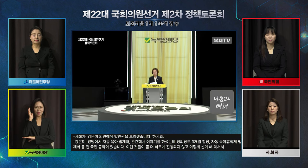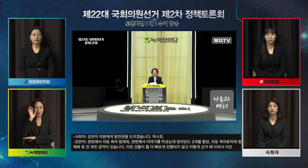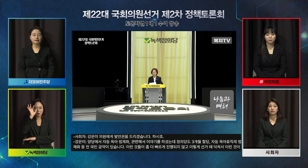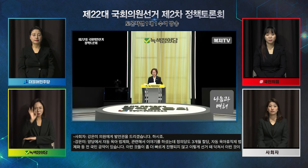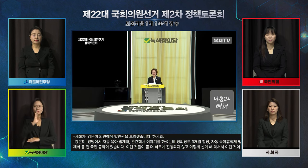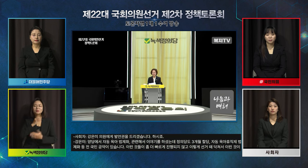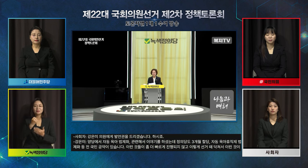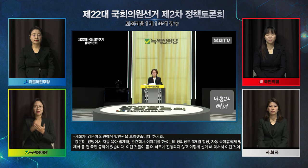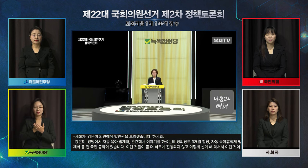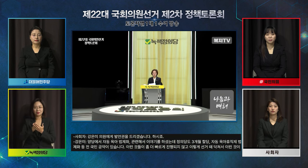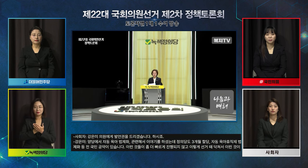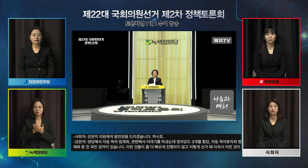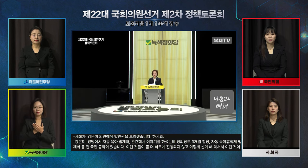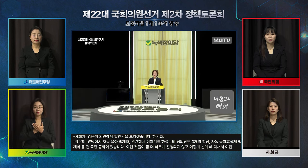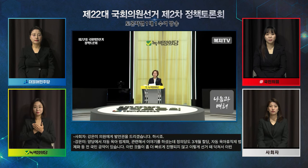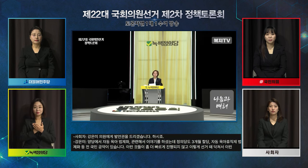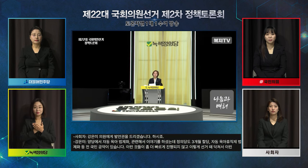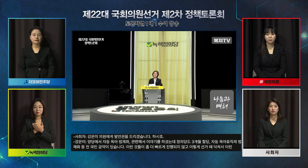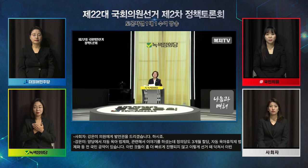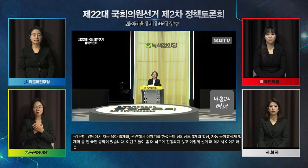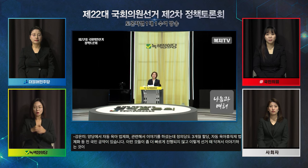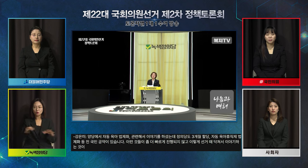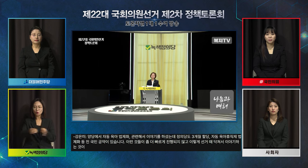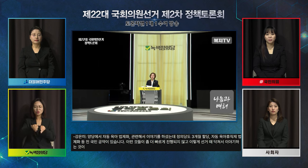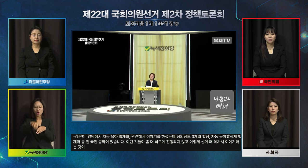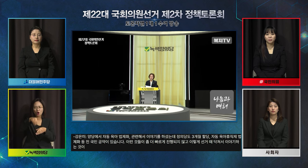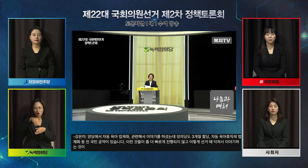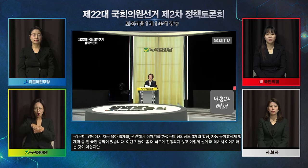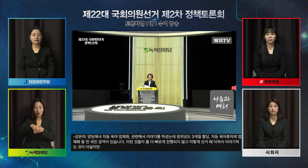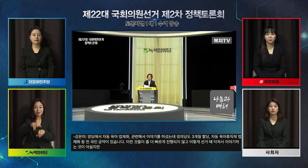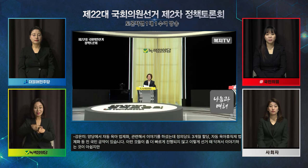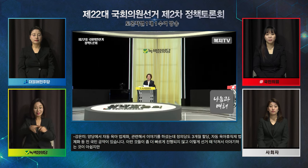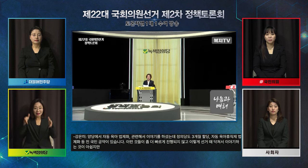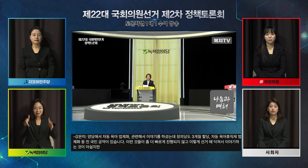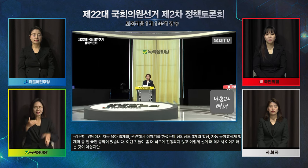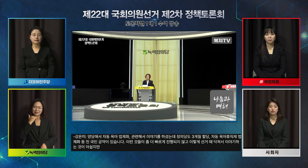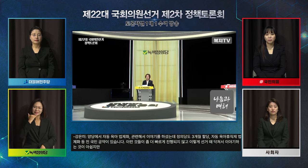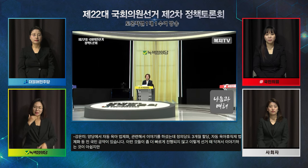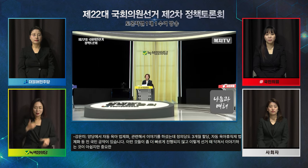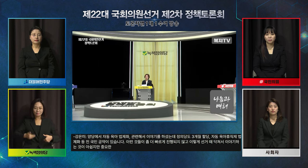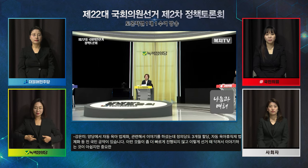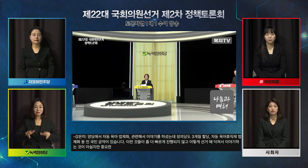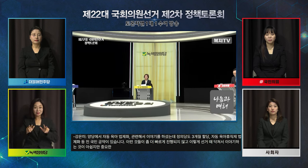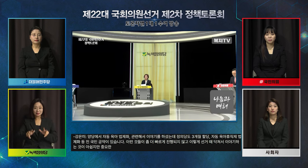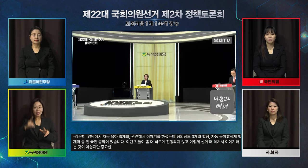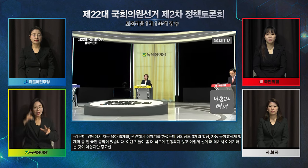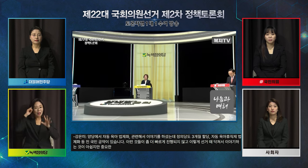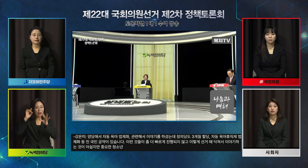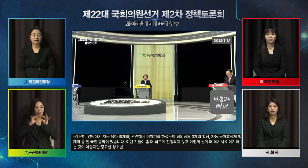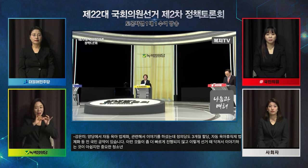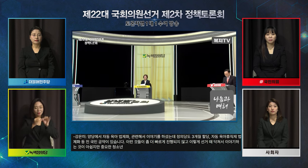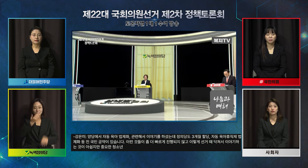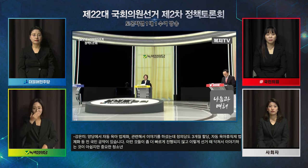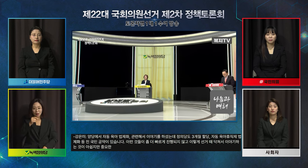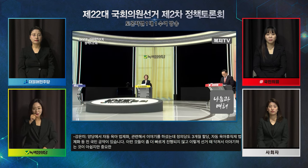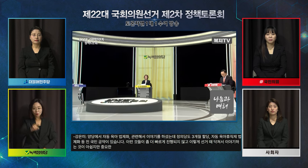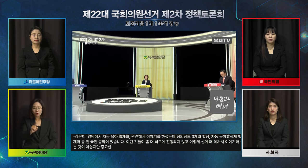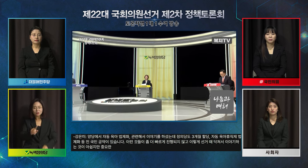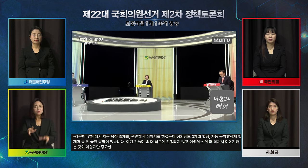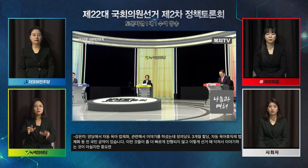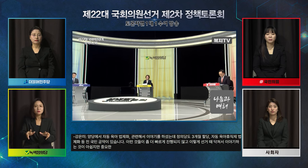안타깝긴 하지만 굳이 청선 이후까지 기다릴 필요는 없다고 생각합니다. 지금 이렇게 합의 가능한 것들은